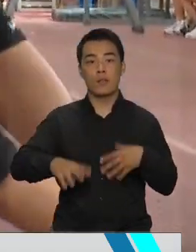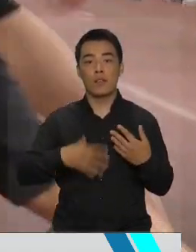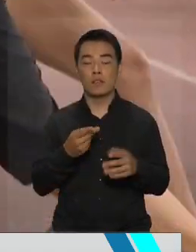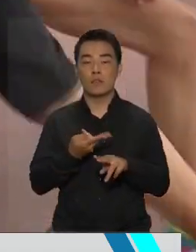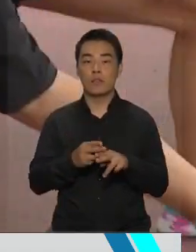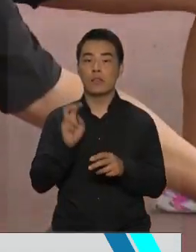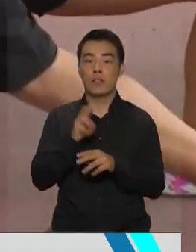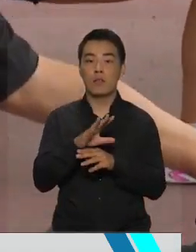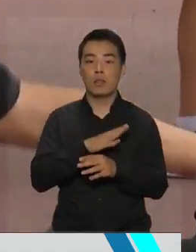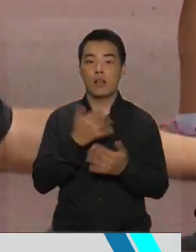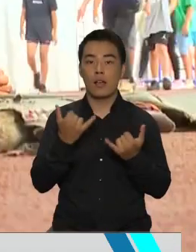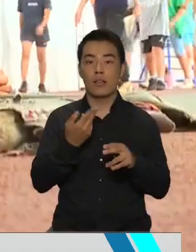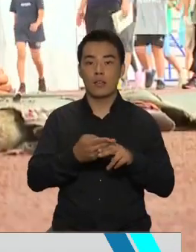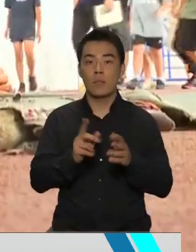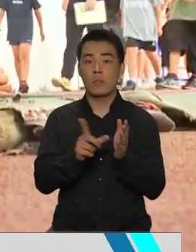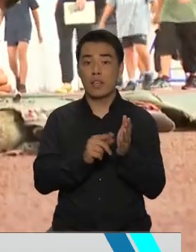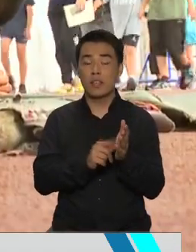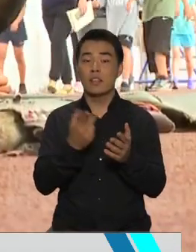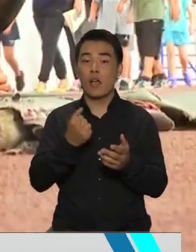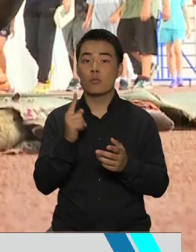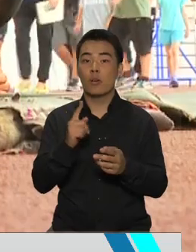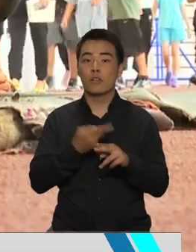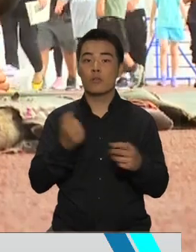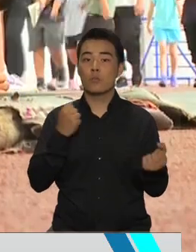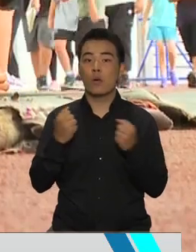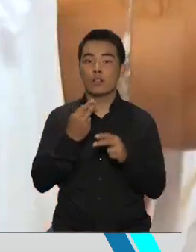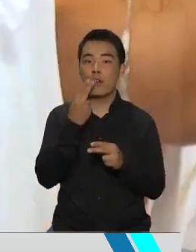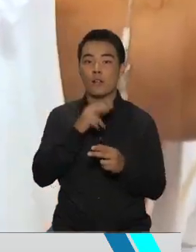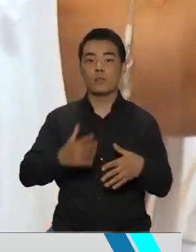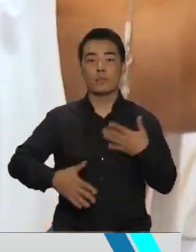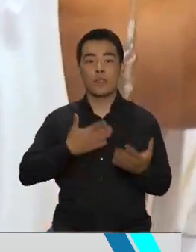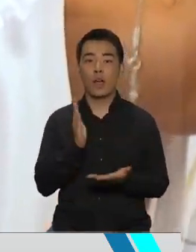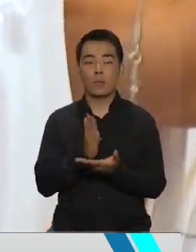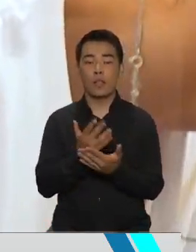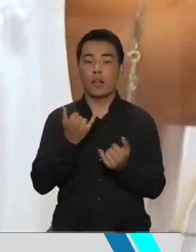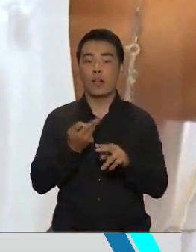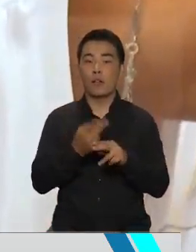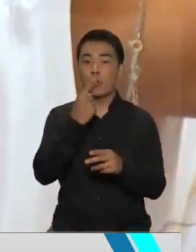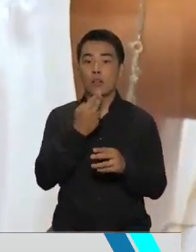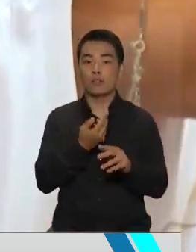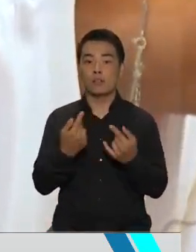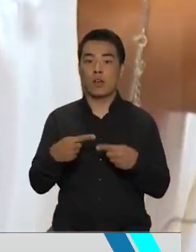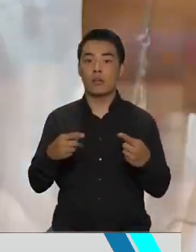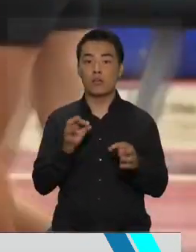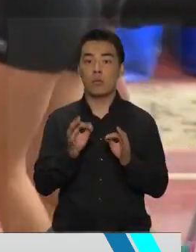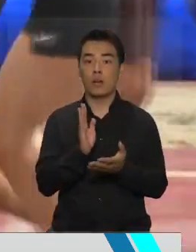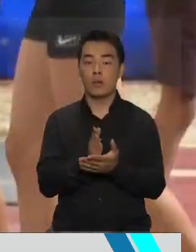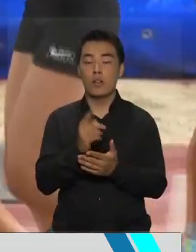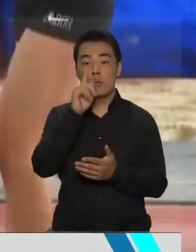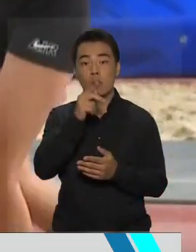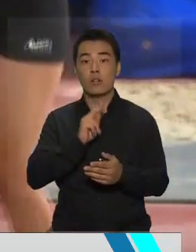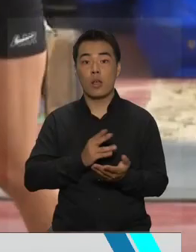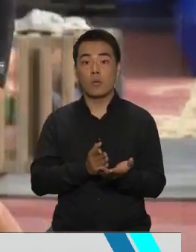Алла Мян сырқатынан құлан таза айығып, спортқа деген құлшыныс арта түседі. Қан қысымы қалпына келіп, қимылы ширай береді. Ал бір жыл жаттыққаннан